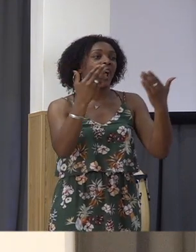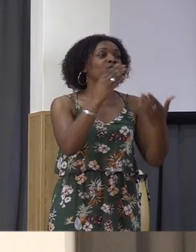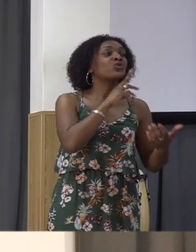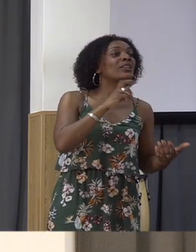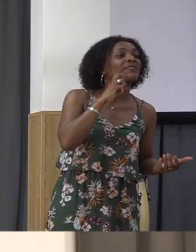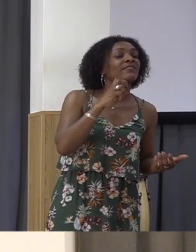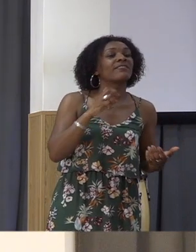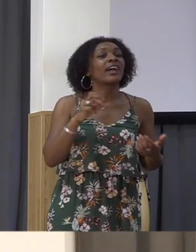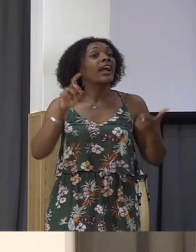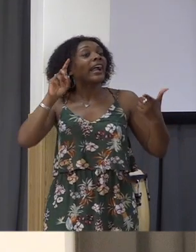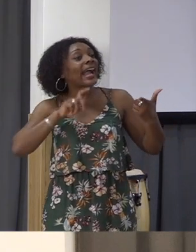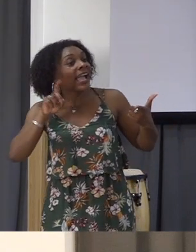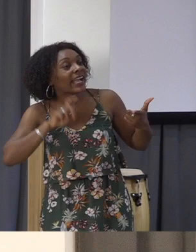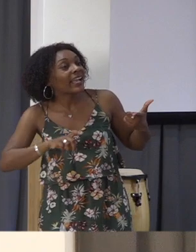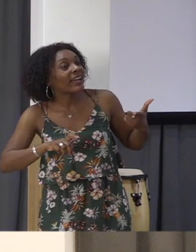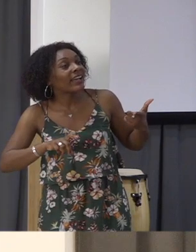et de grecs,